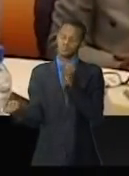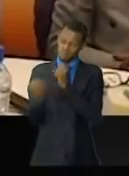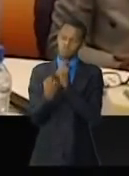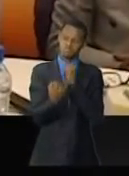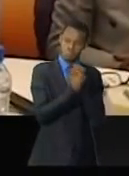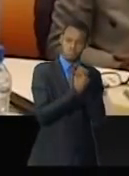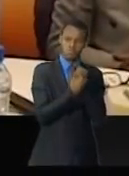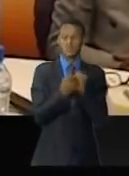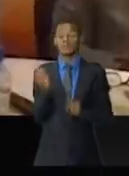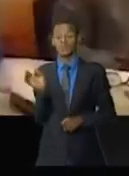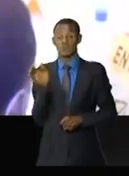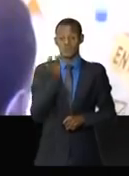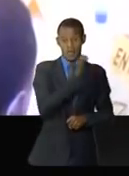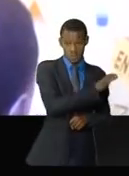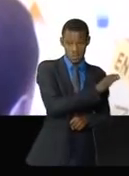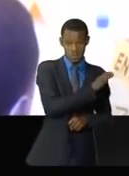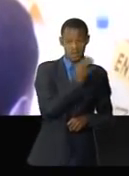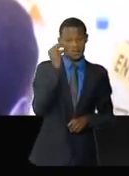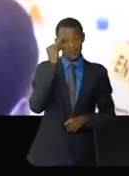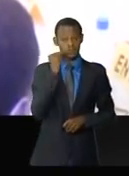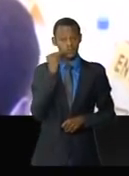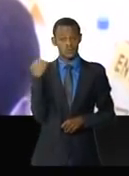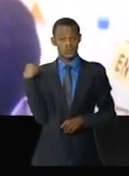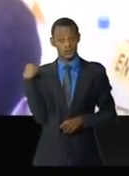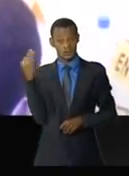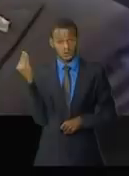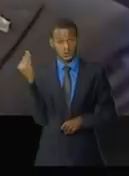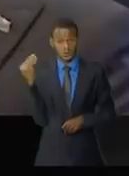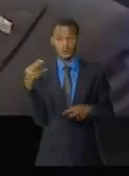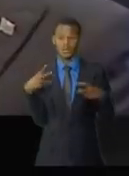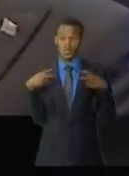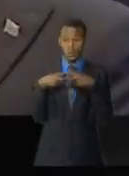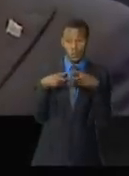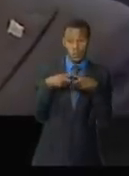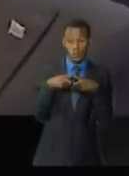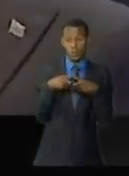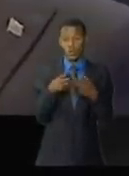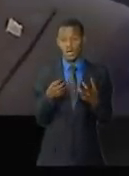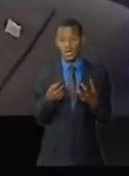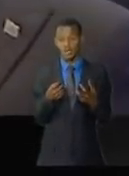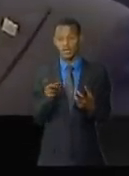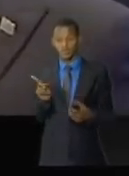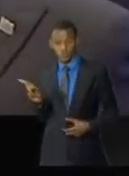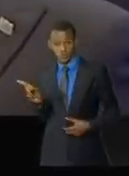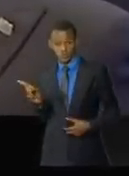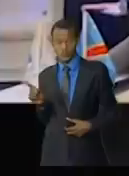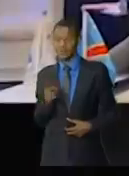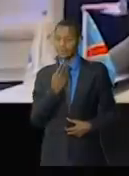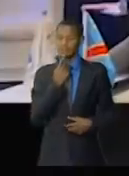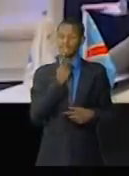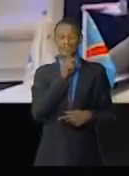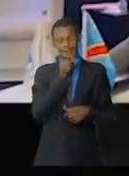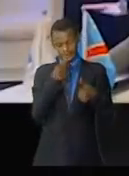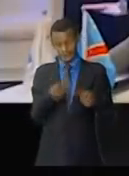le ministre d'État des Ressources hydrauliques et électricité, Maître Eustache Mouanzi Moumbembe, reste optimiste sur les